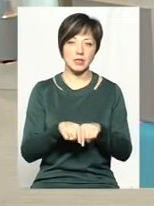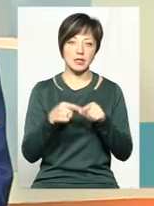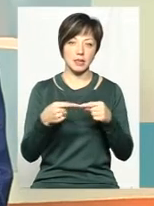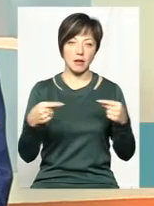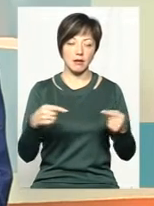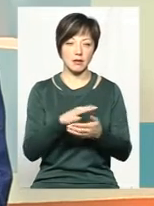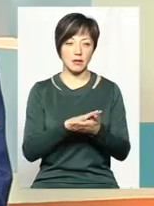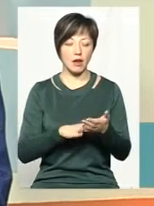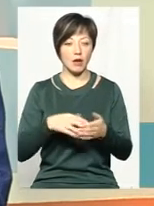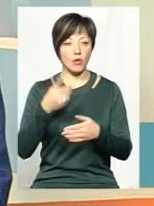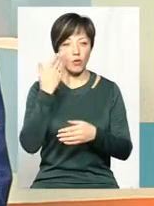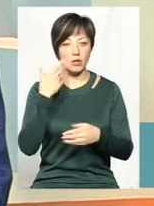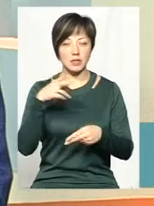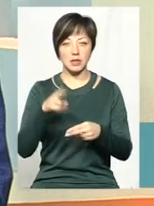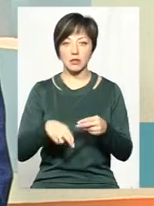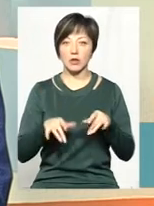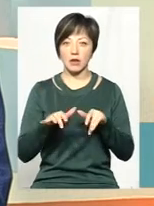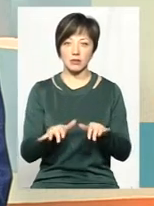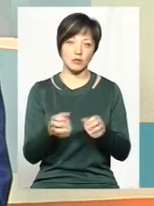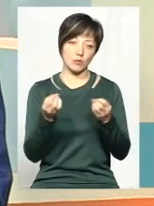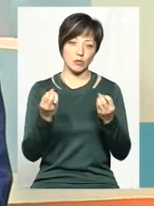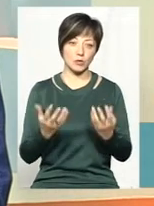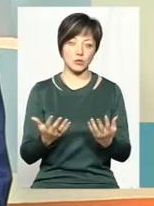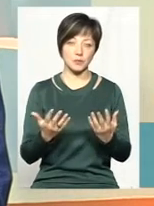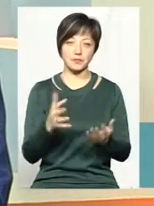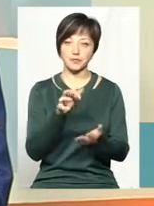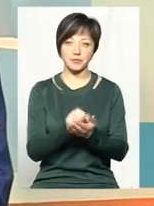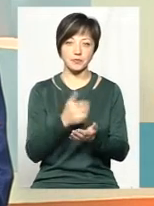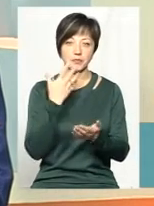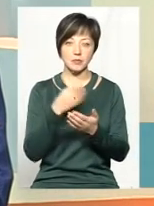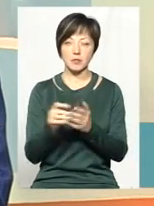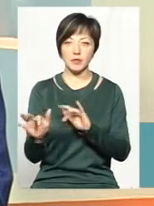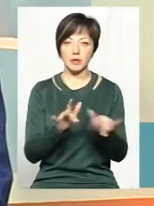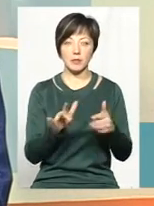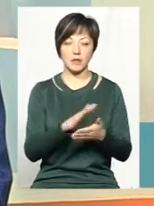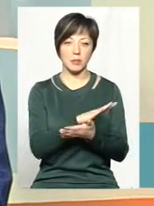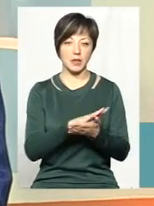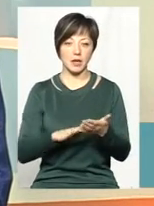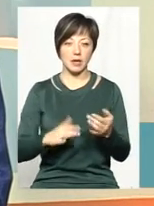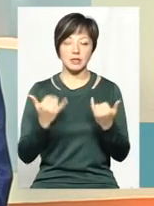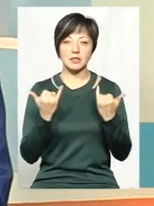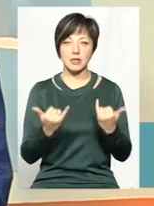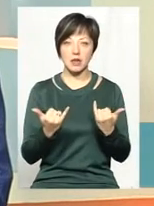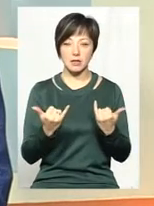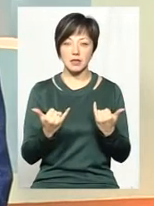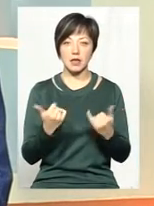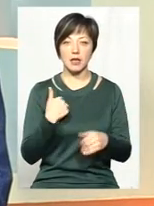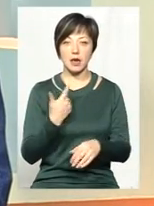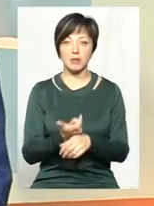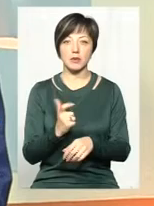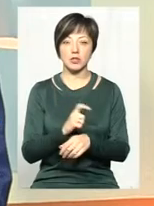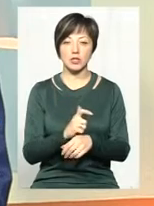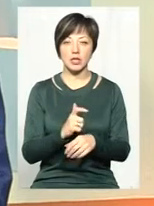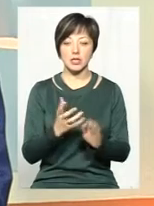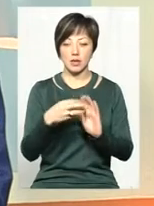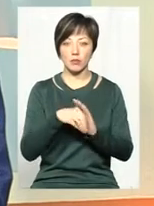Але по закінченню акції вони просто займаються своїми справами і далі. Зараз я більше залучена